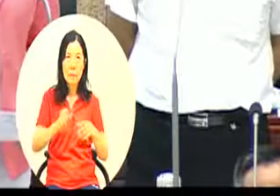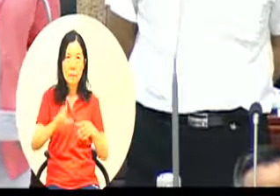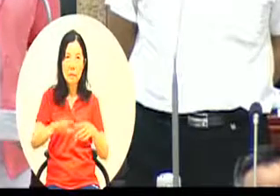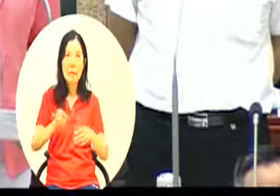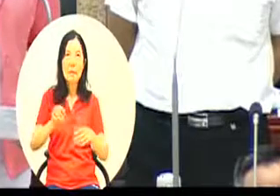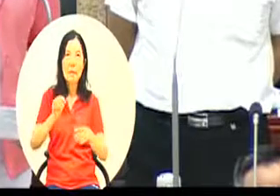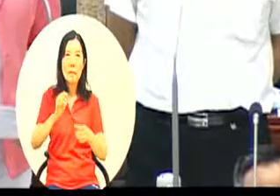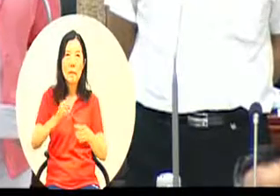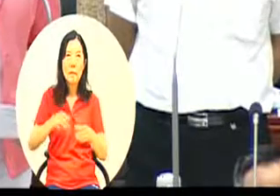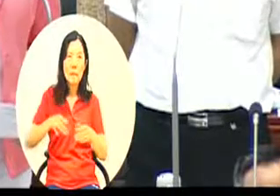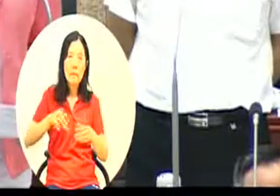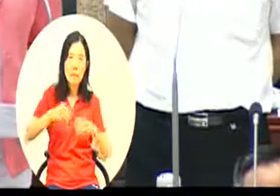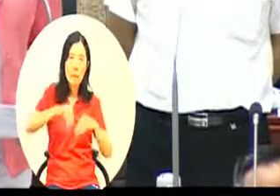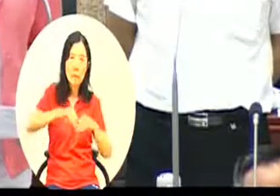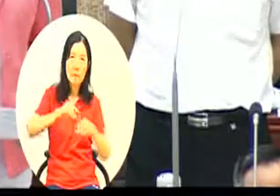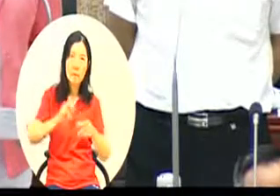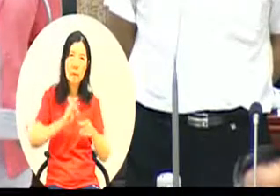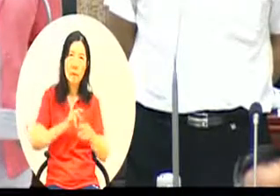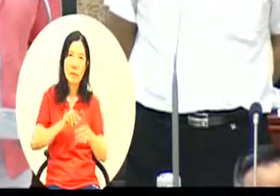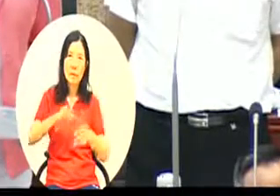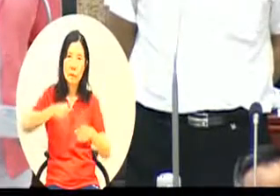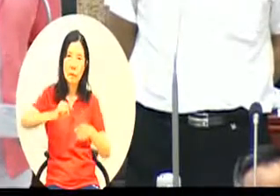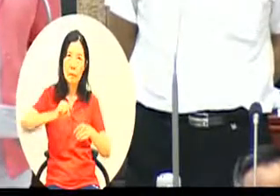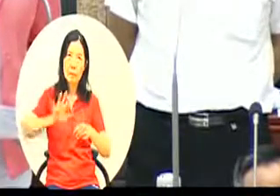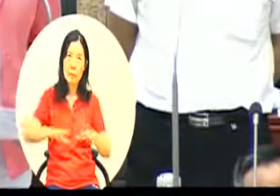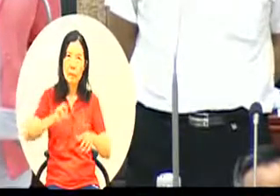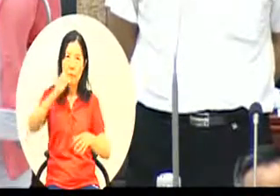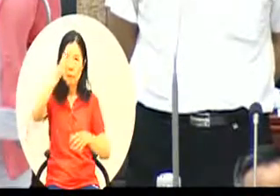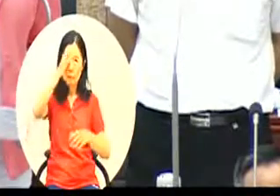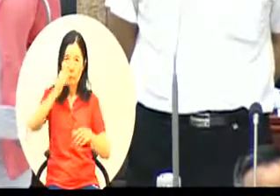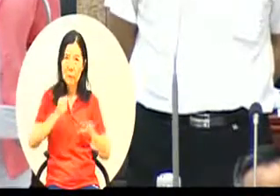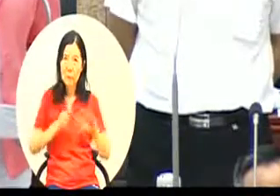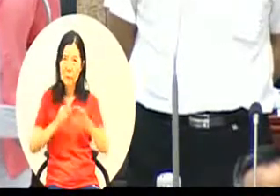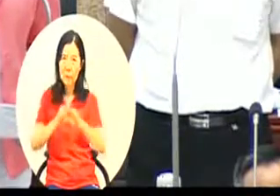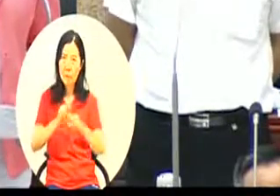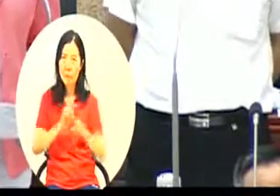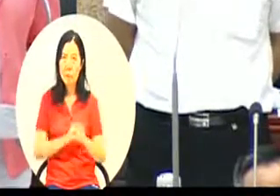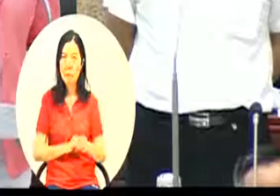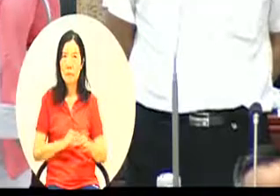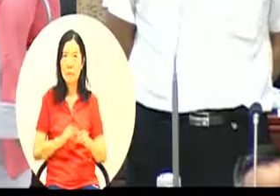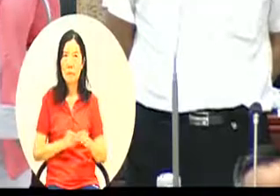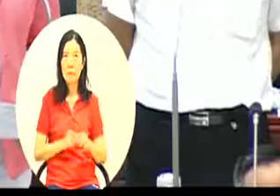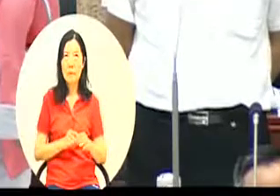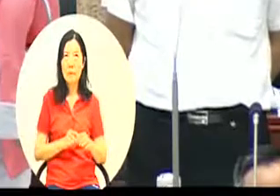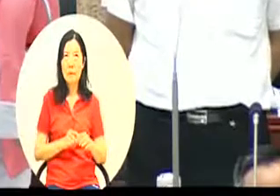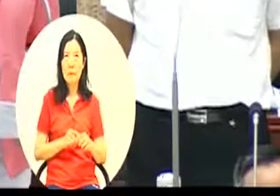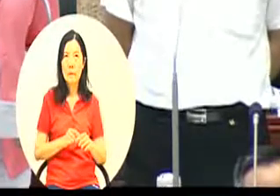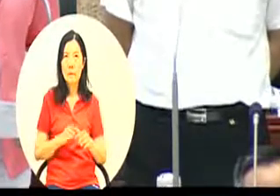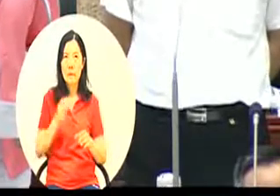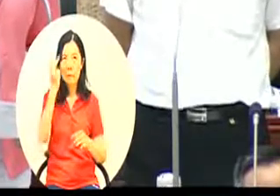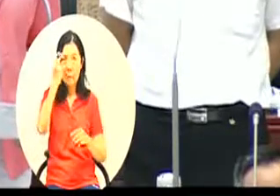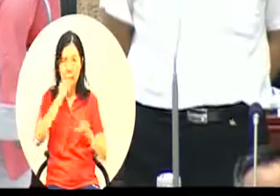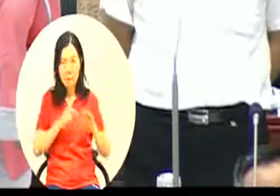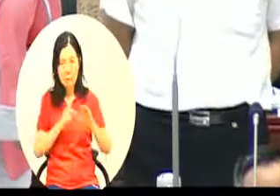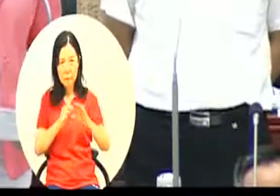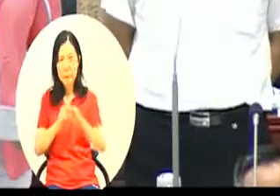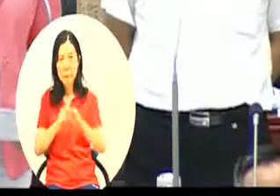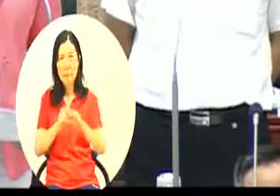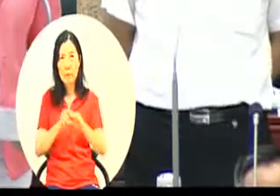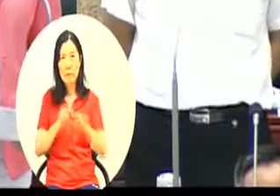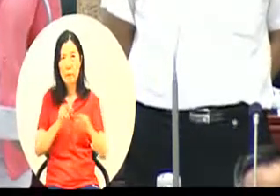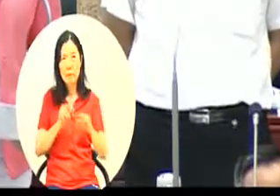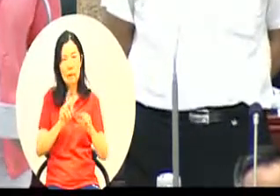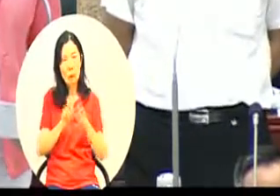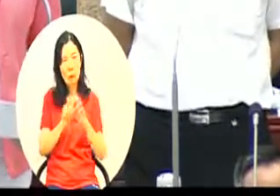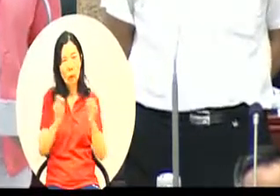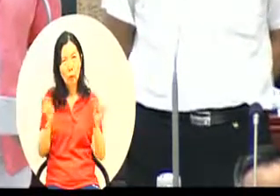托车。那现在我们的警备车也好，我们的轿车这种侦防车呢，车龄已经